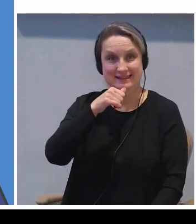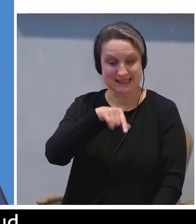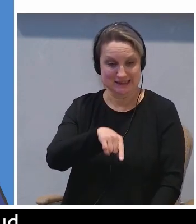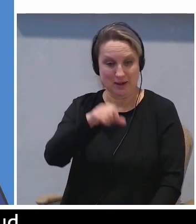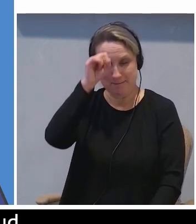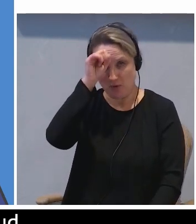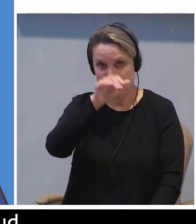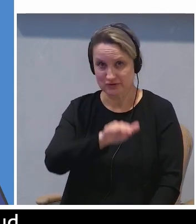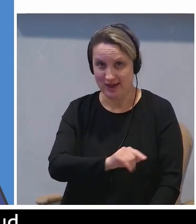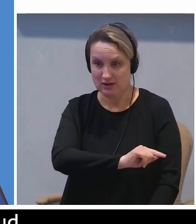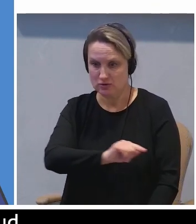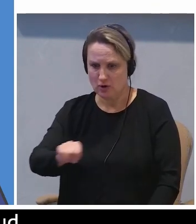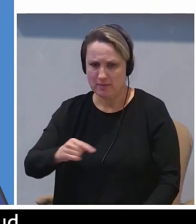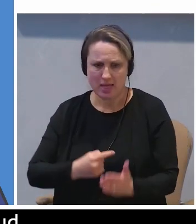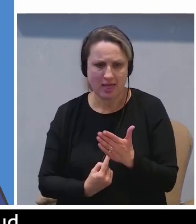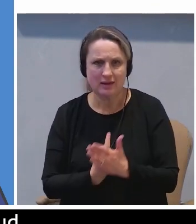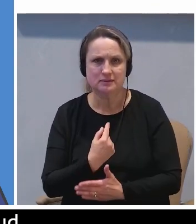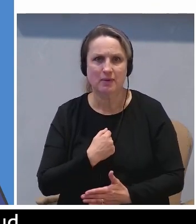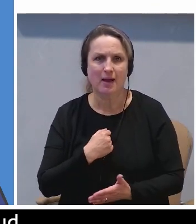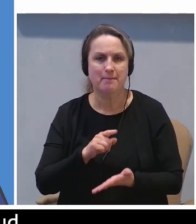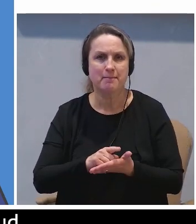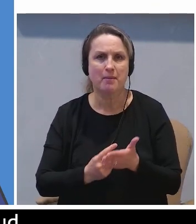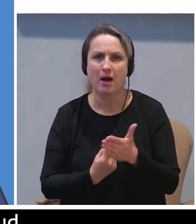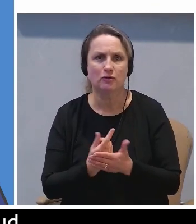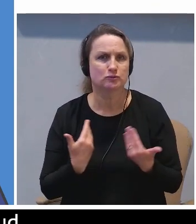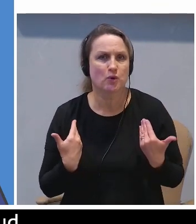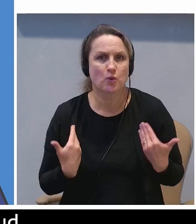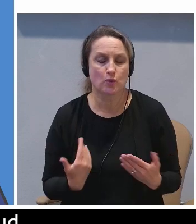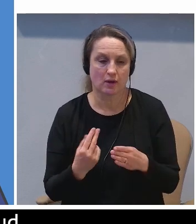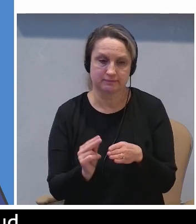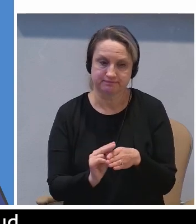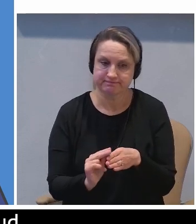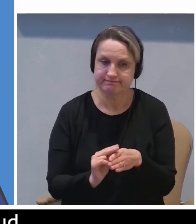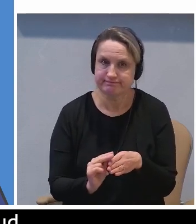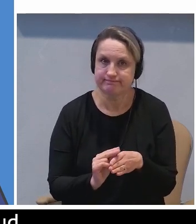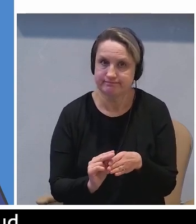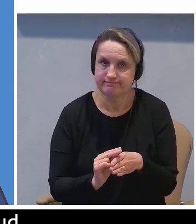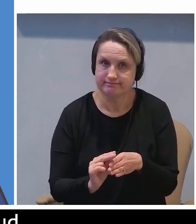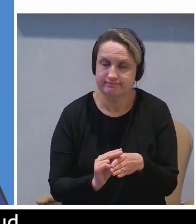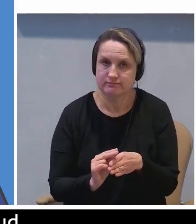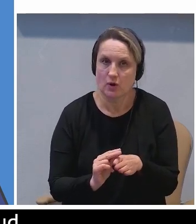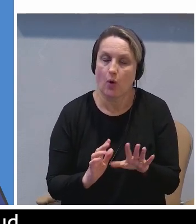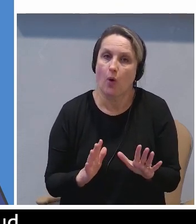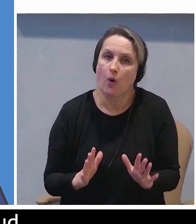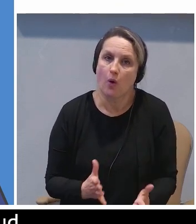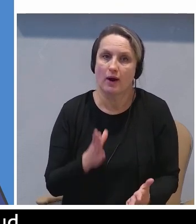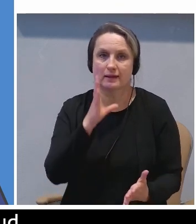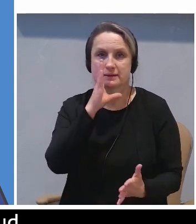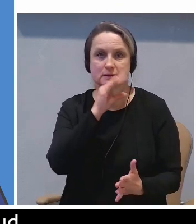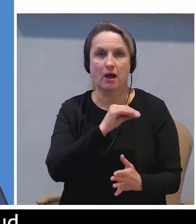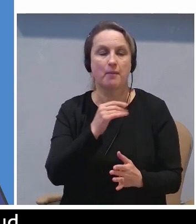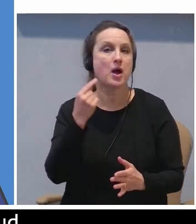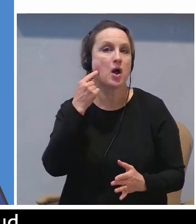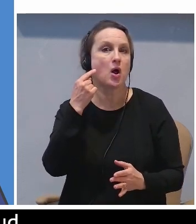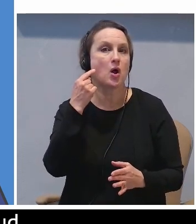in siis blood pean stem esmalt cells that have alustama been changed with the kemoteraapiaga, gene. et Now, actually, I don't want to have to do saaksime chemotherapy tema to children. luuõdi